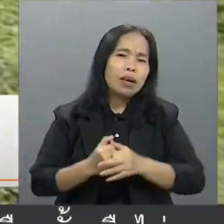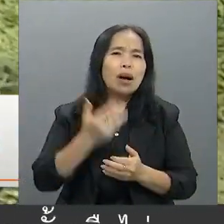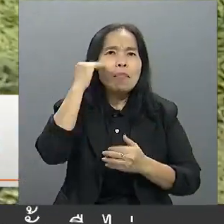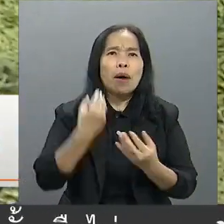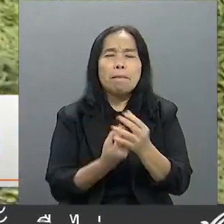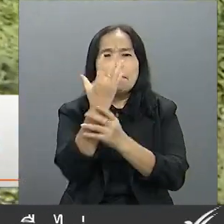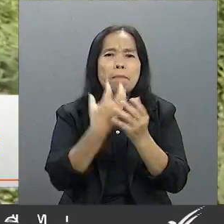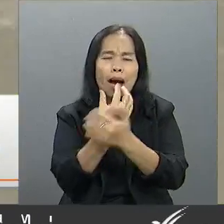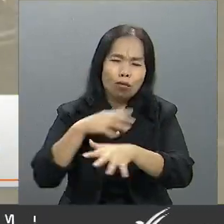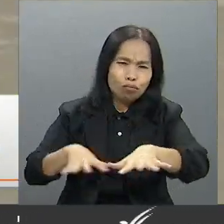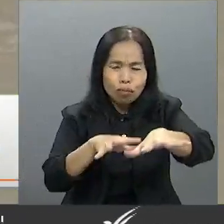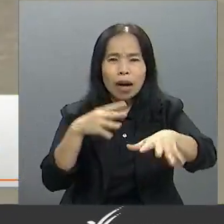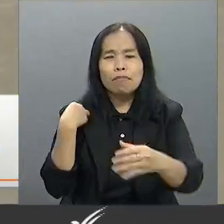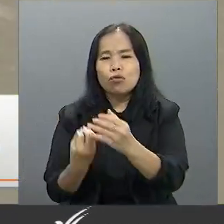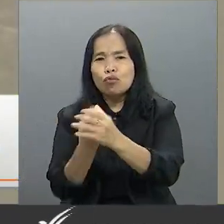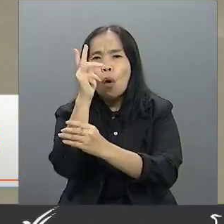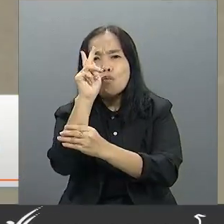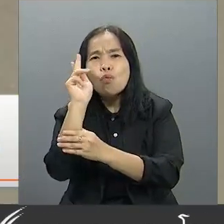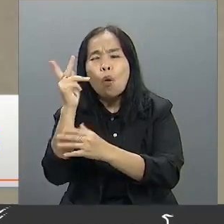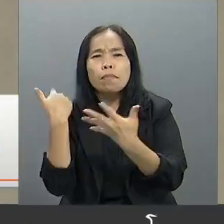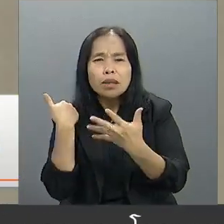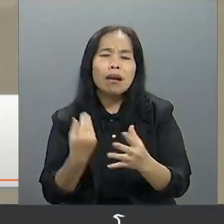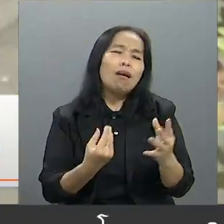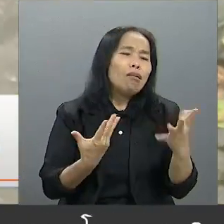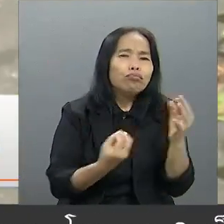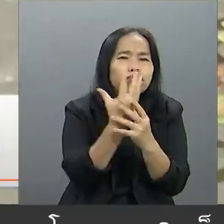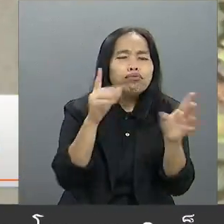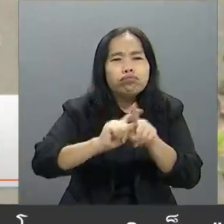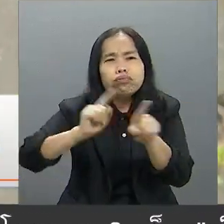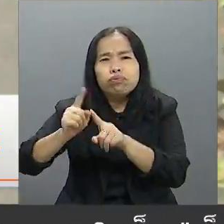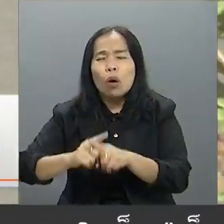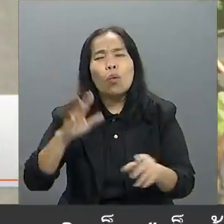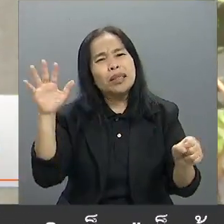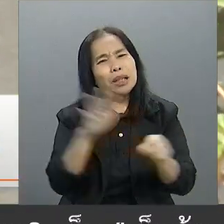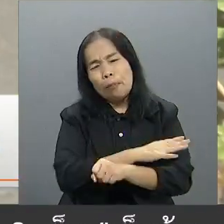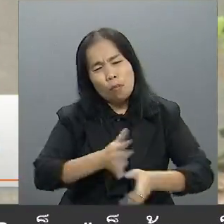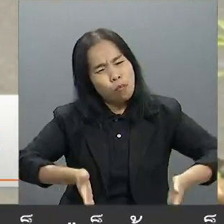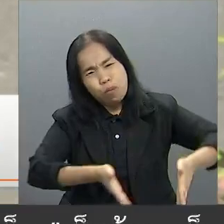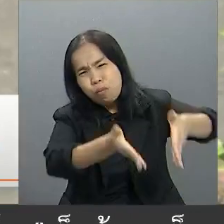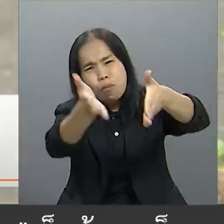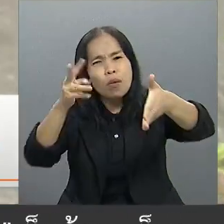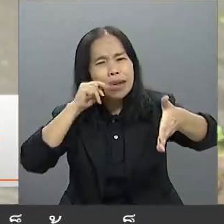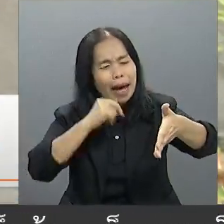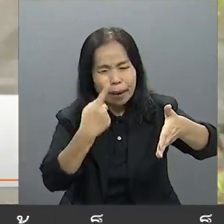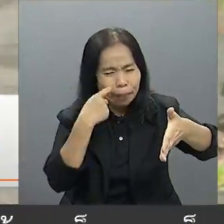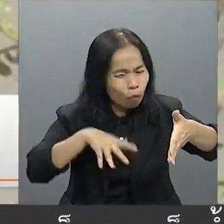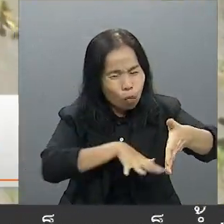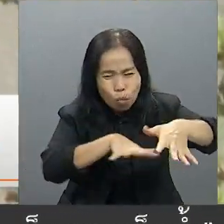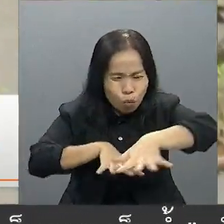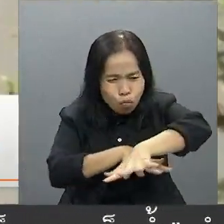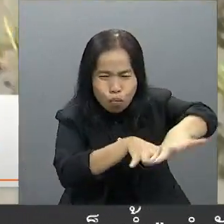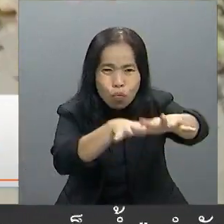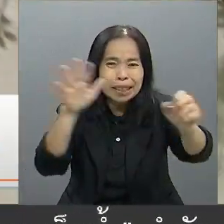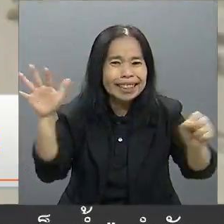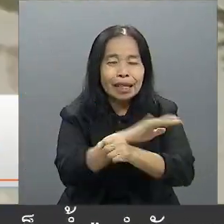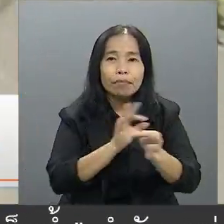ต้นพงรวมถึงวัชพืชต่างๆเต็มคลองบางขามแม่น้ำบางขามตลอด10กิโลเมตรเต็มไปด้วยสิ่